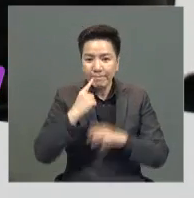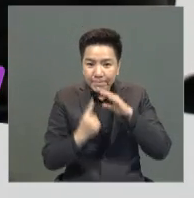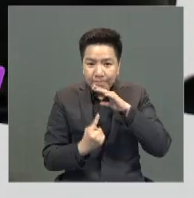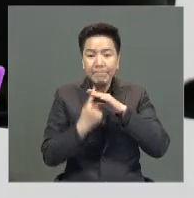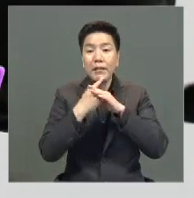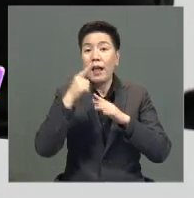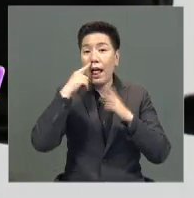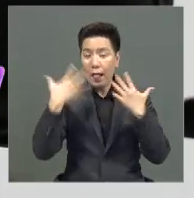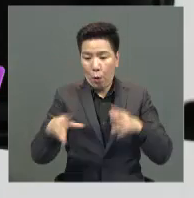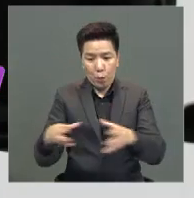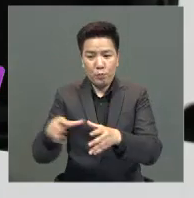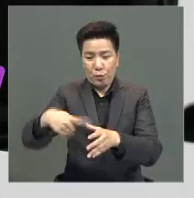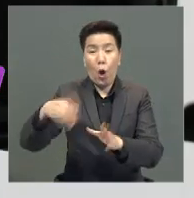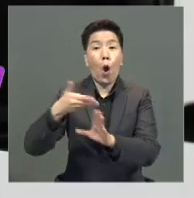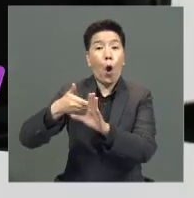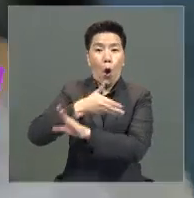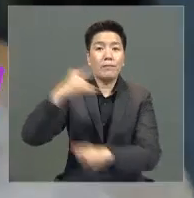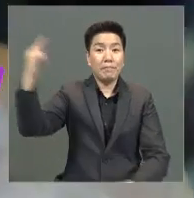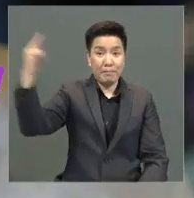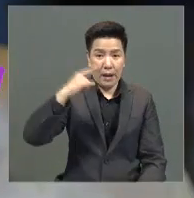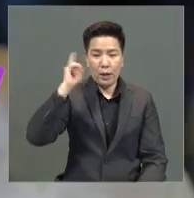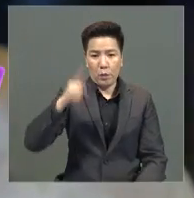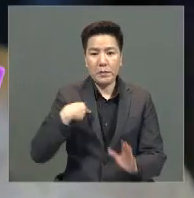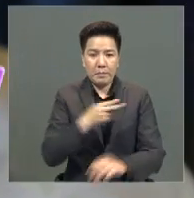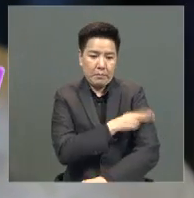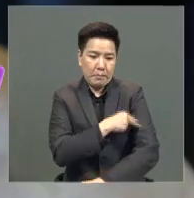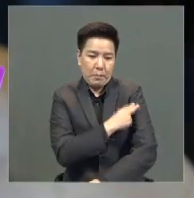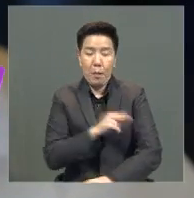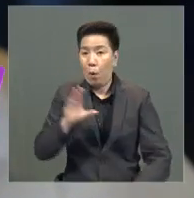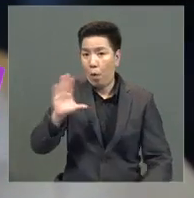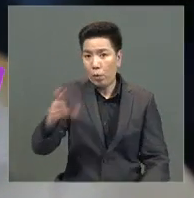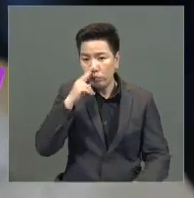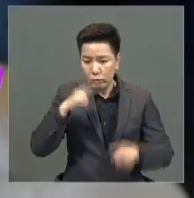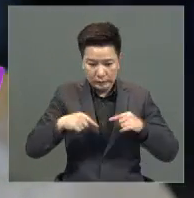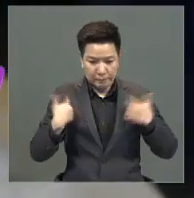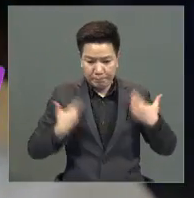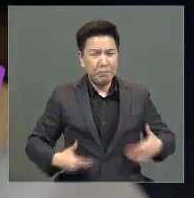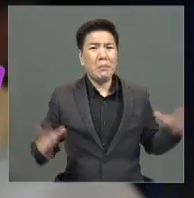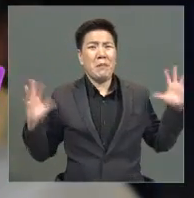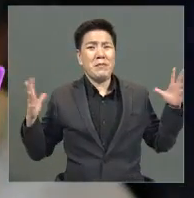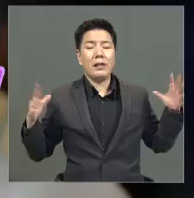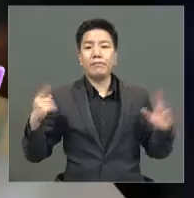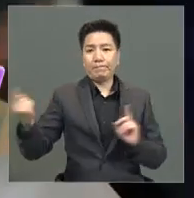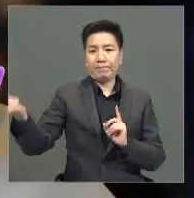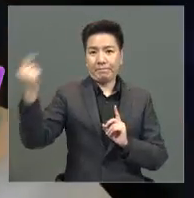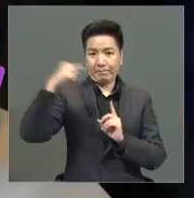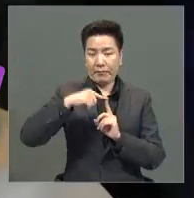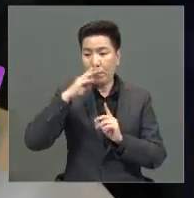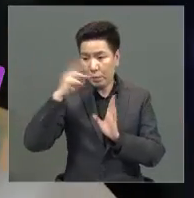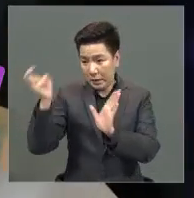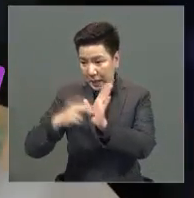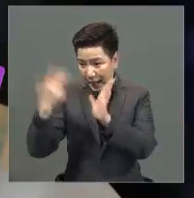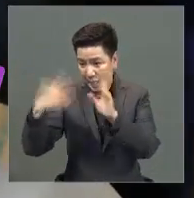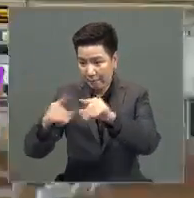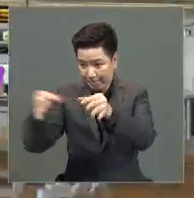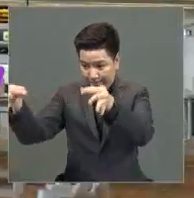างนี้นะคะว่าคือกลุ่มนี้เนี่ยก่อนจะมาแน่นอนเขาต้องมีใบรับรองแพทย์จากประเทศเขาว่าเขาไม่มีเชื้อโควิดนะแต่ถึงแม้จะมีใบรับรองแพท